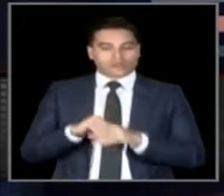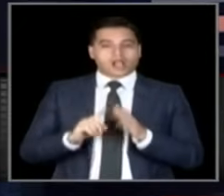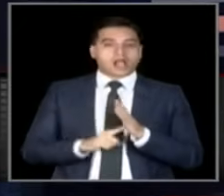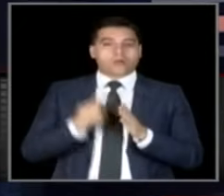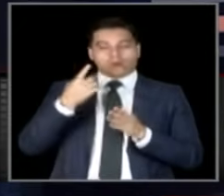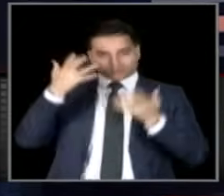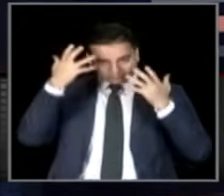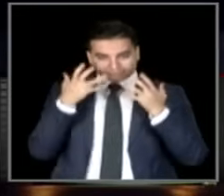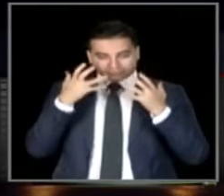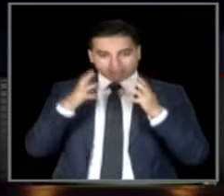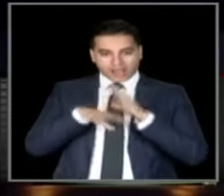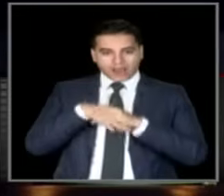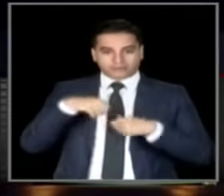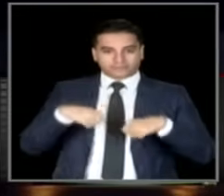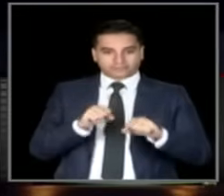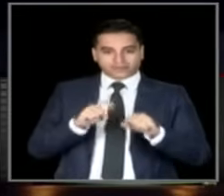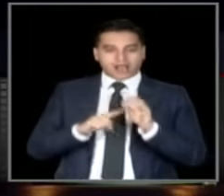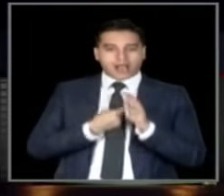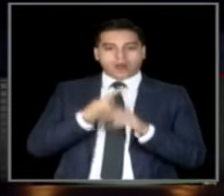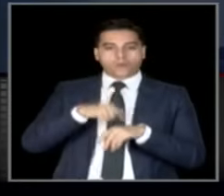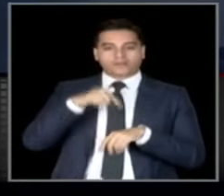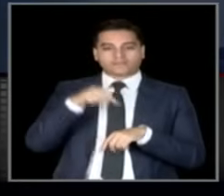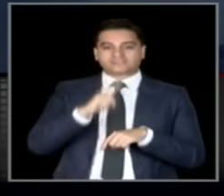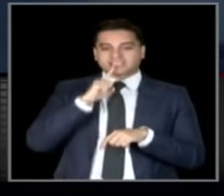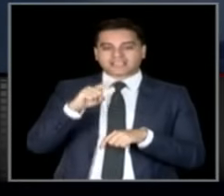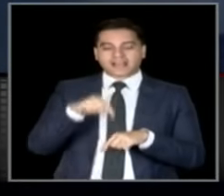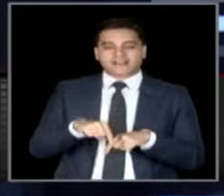أول خوذة تم تصنيعها في نفس السنة